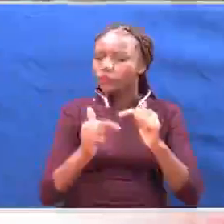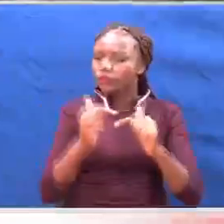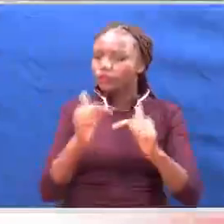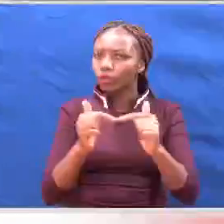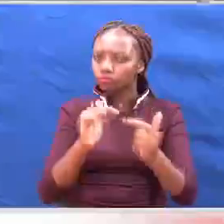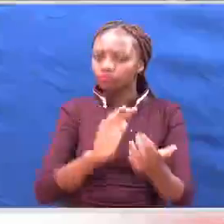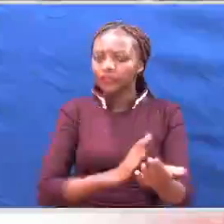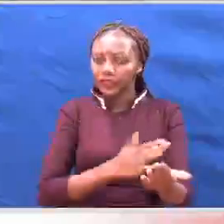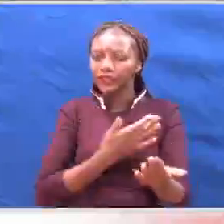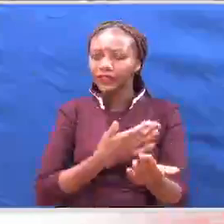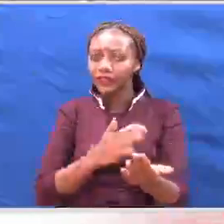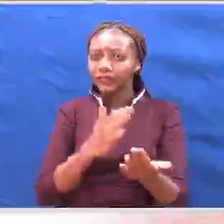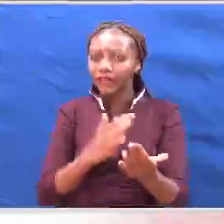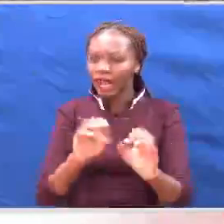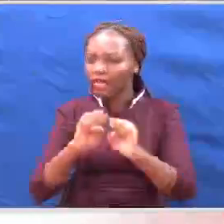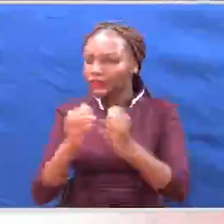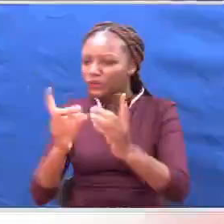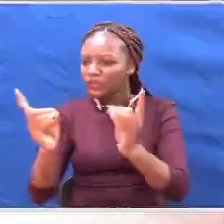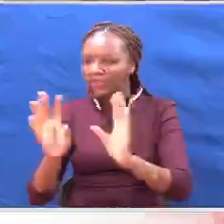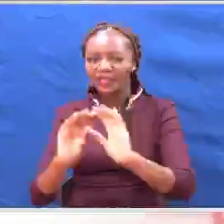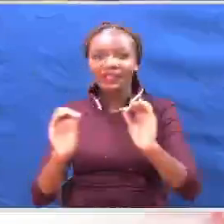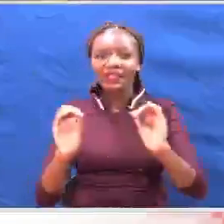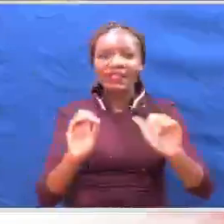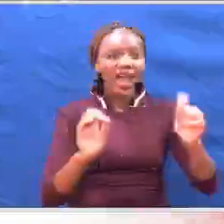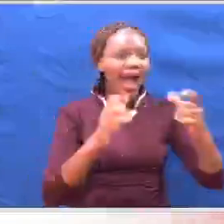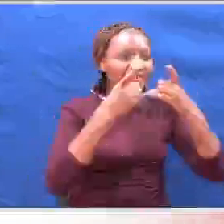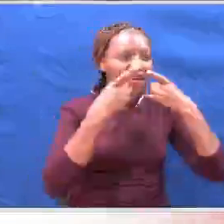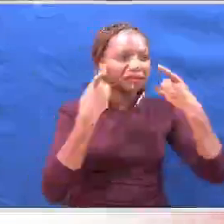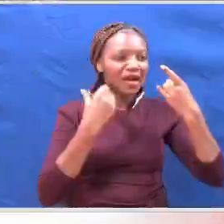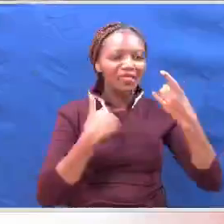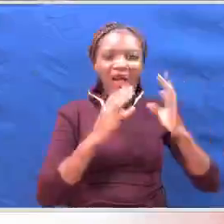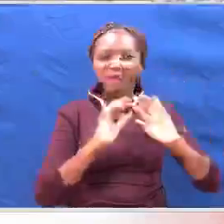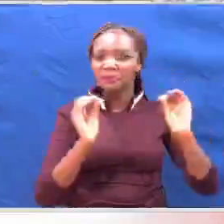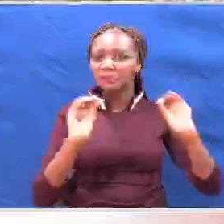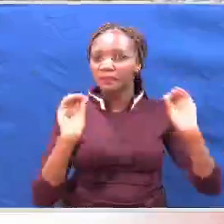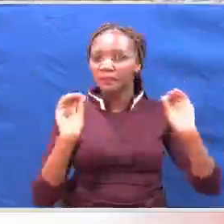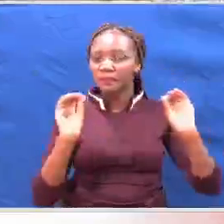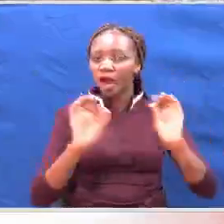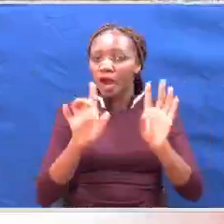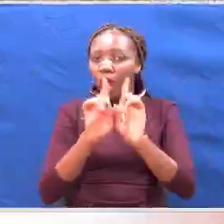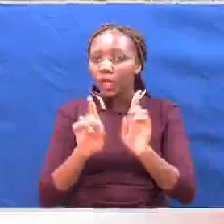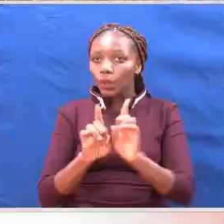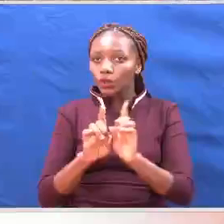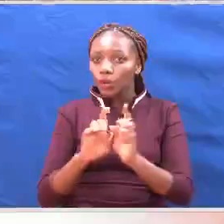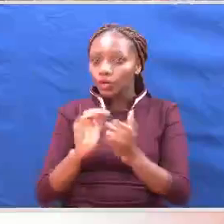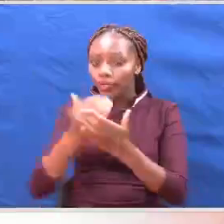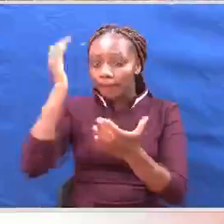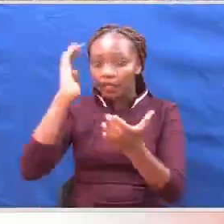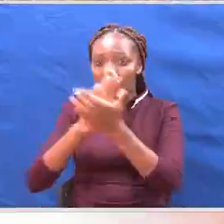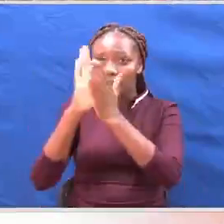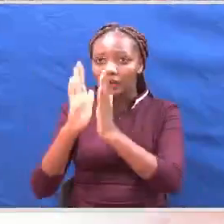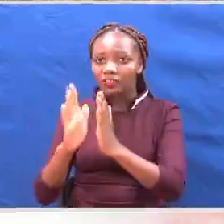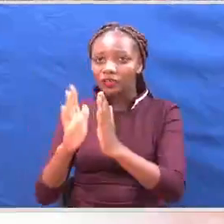huku waki wamar baad hawaj baraka kwa njia inayah baad yaum hata wu